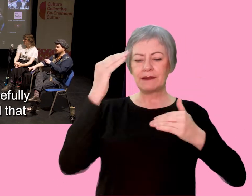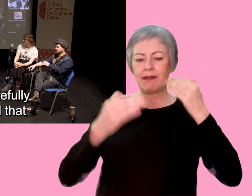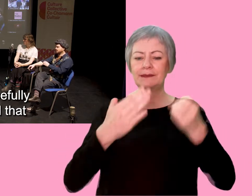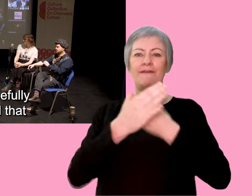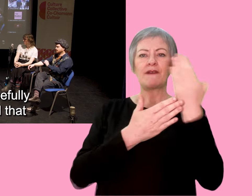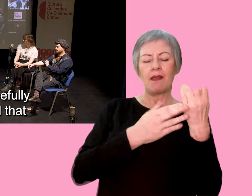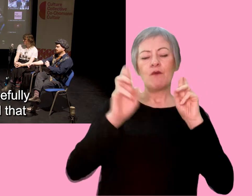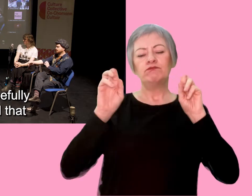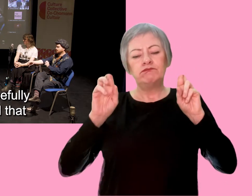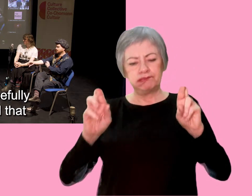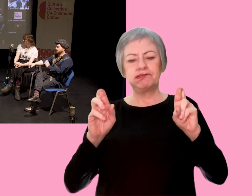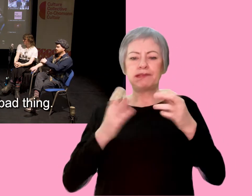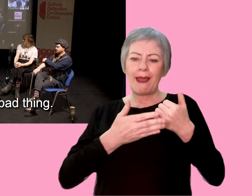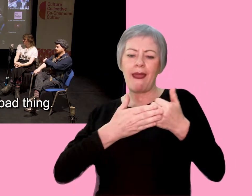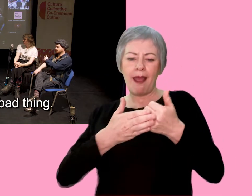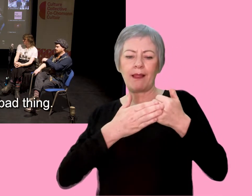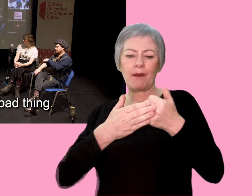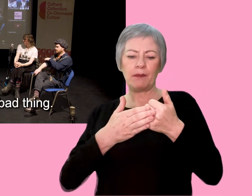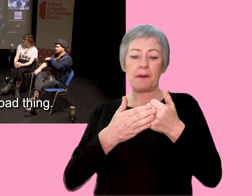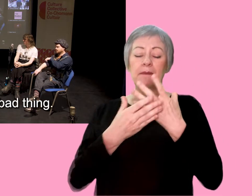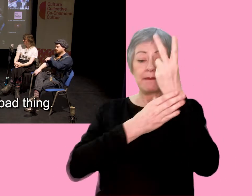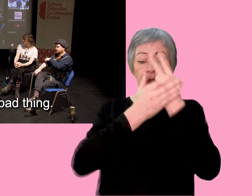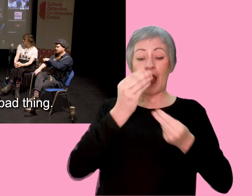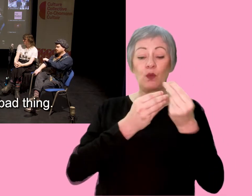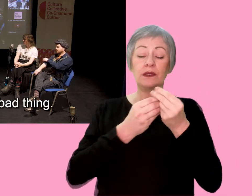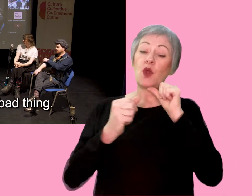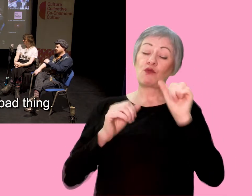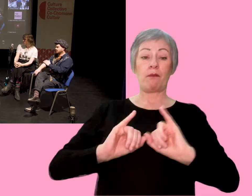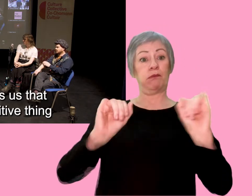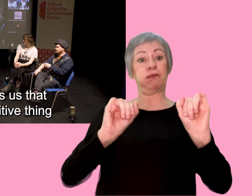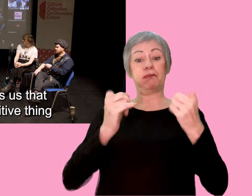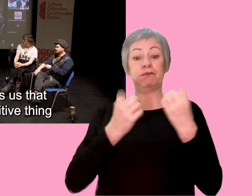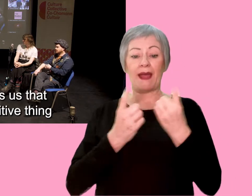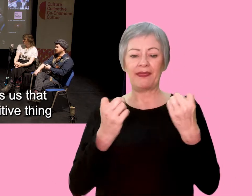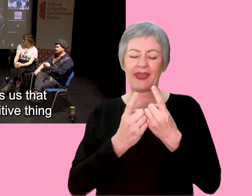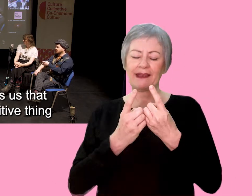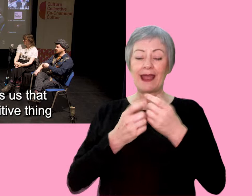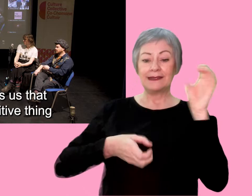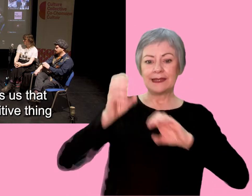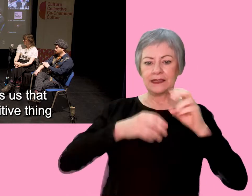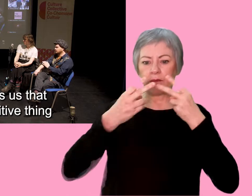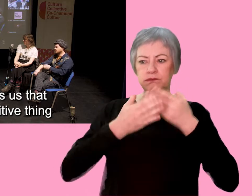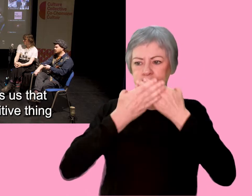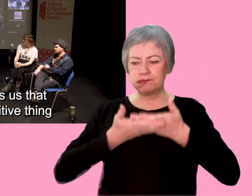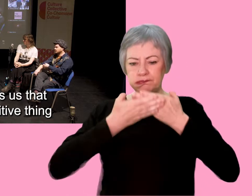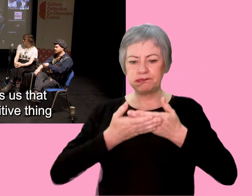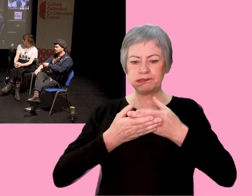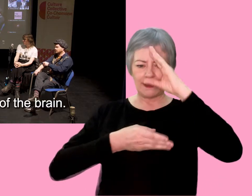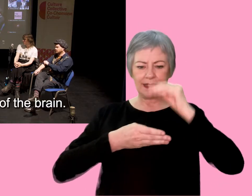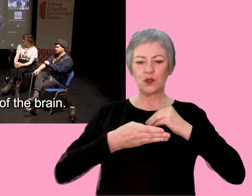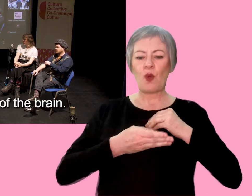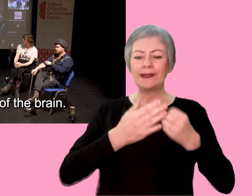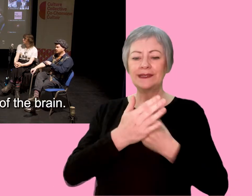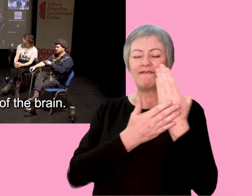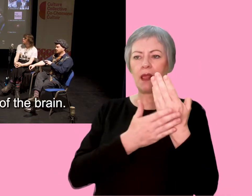teach, trui fistergug, na ge drachrut te haun, en die daar gaan nog. Haar ons gesaai se kiens junker rut ma haun,